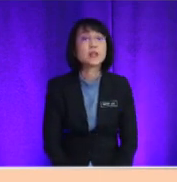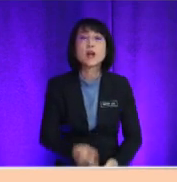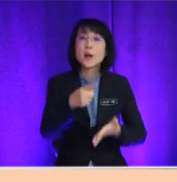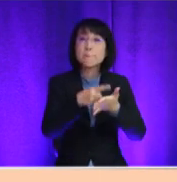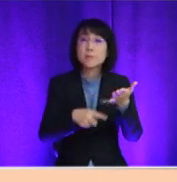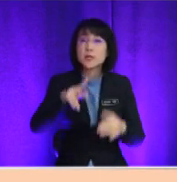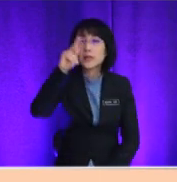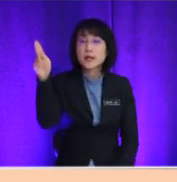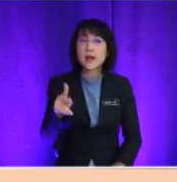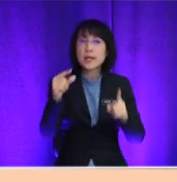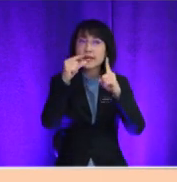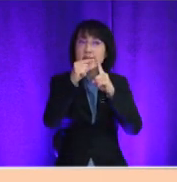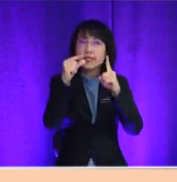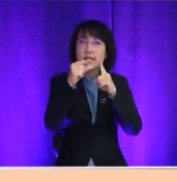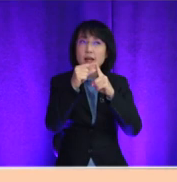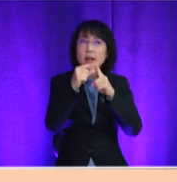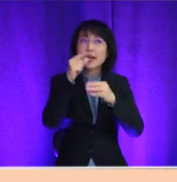berkaitan dengan maksud